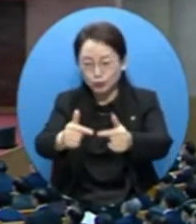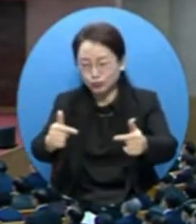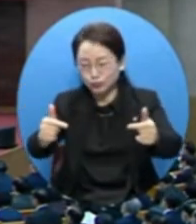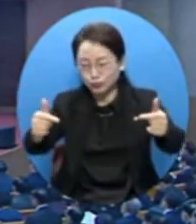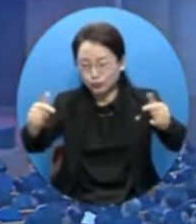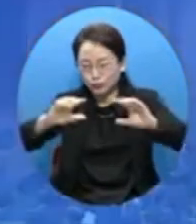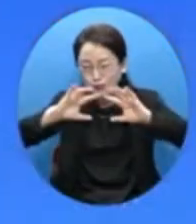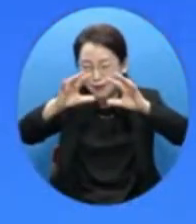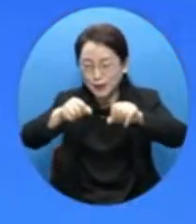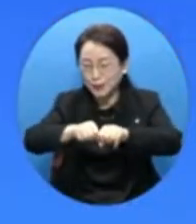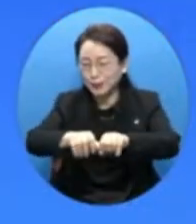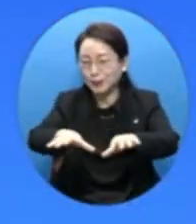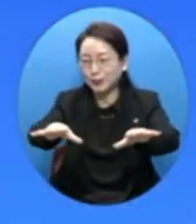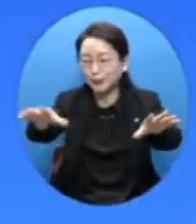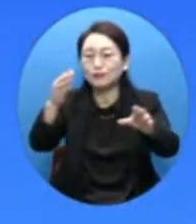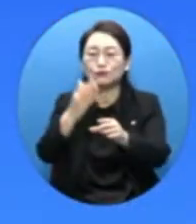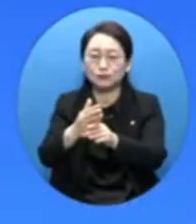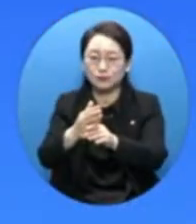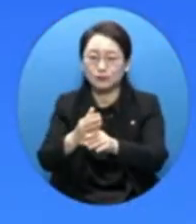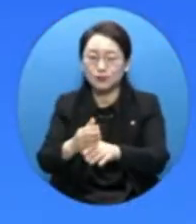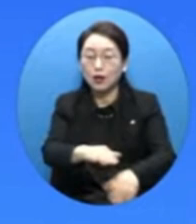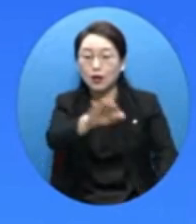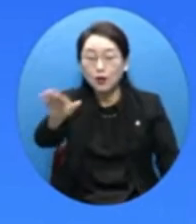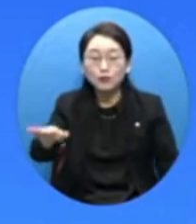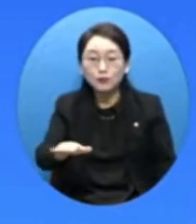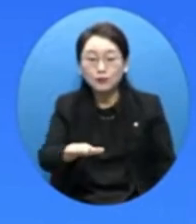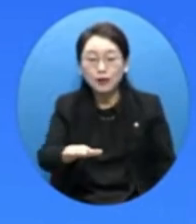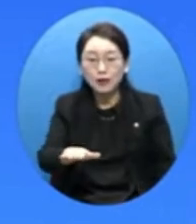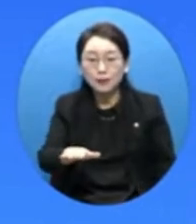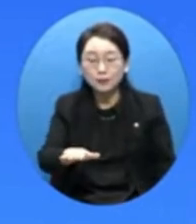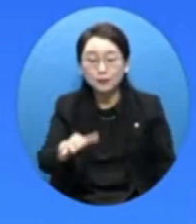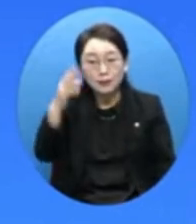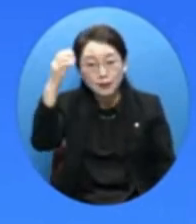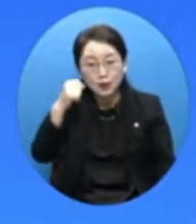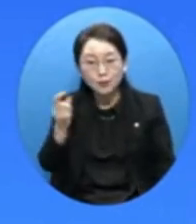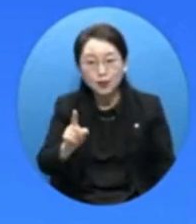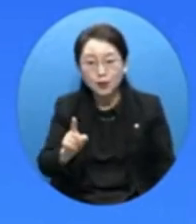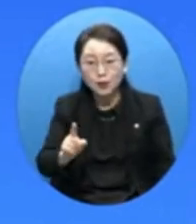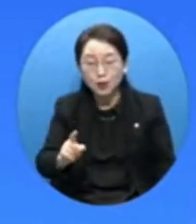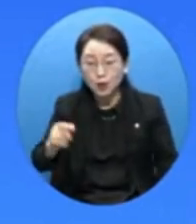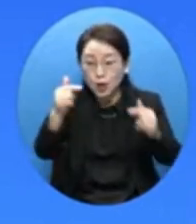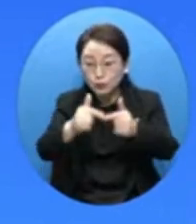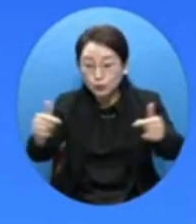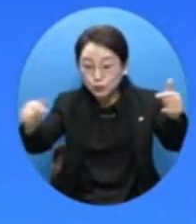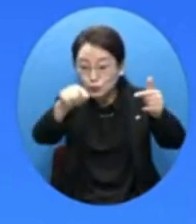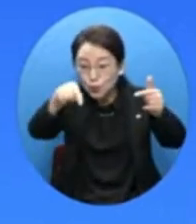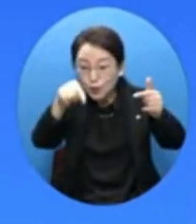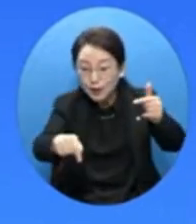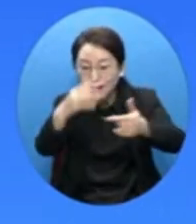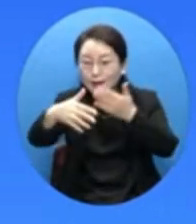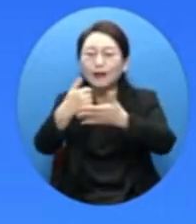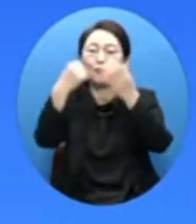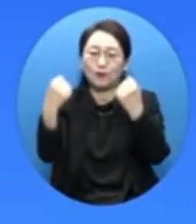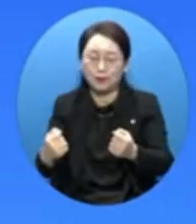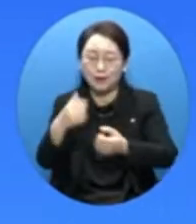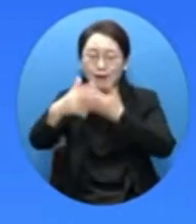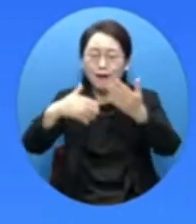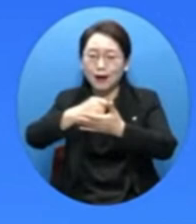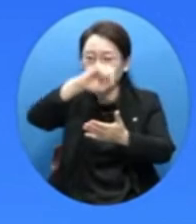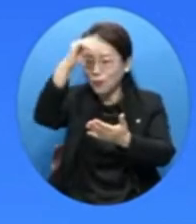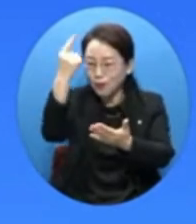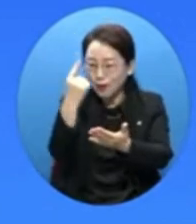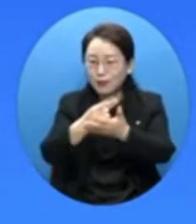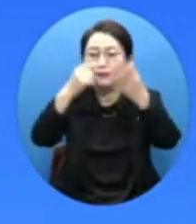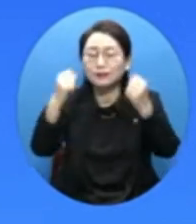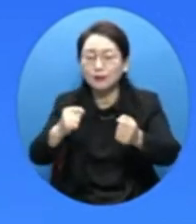세계로 펼치고 계신 것입니다. 우리가 기억해야 될 것은 이 부흥의 한복판에 하나님이 계시다고 하는 것입니다. 하나님께서 이